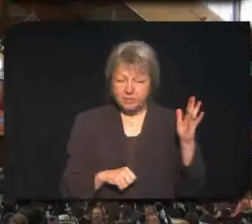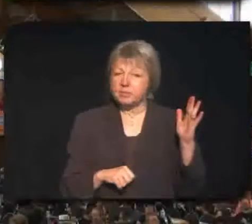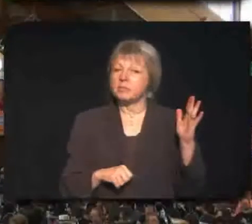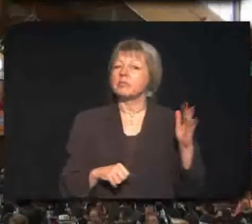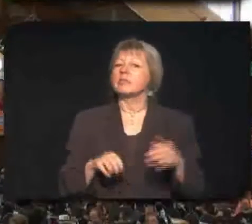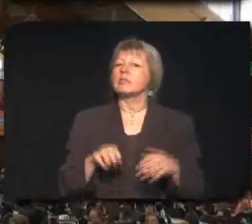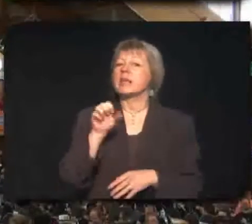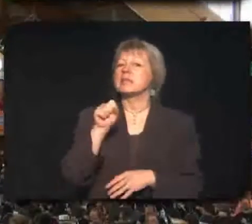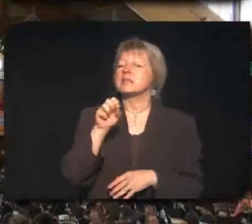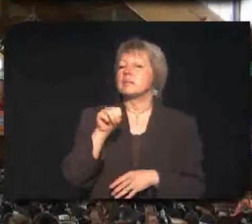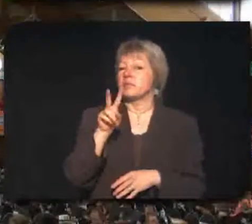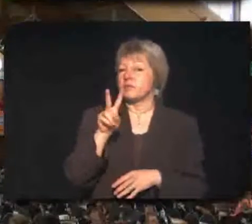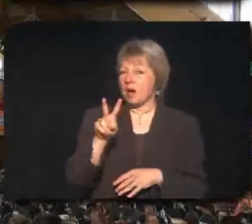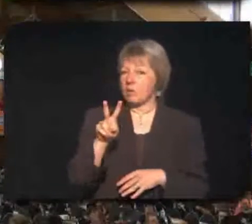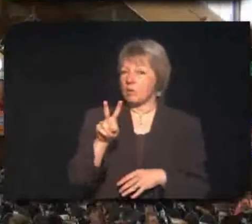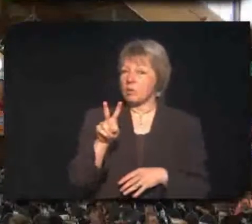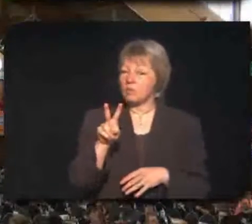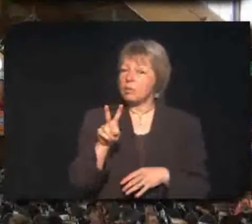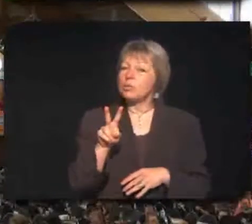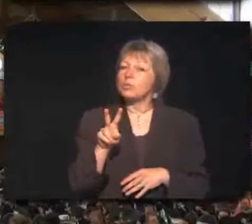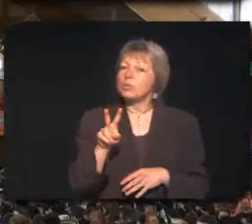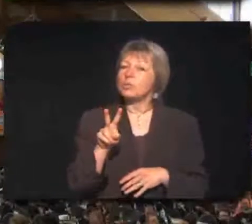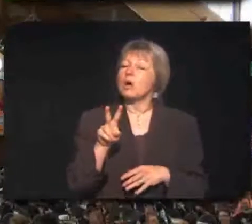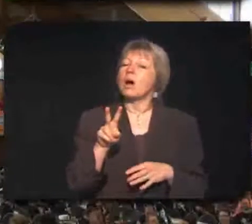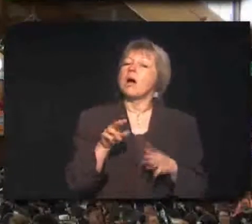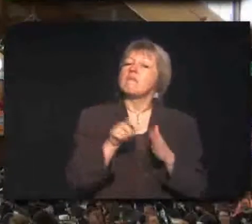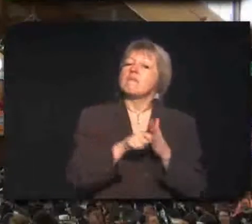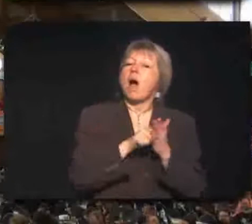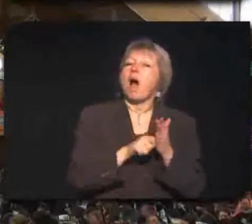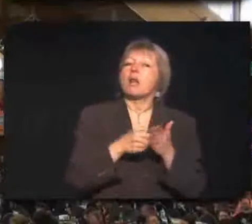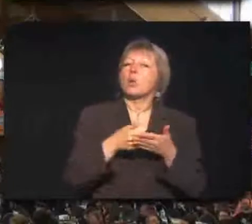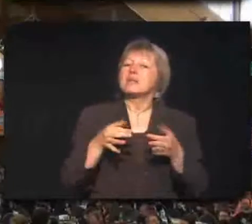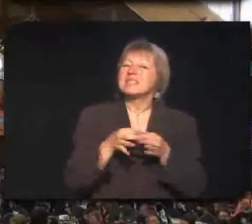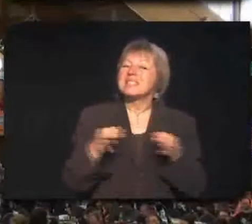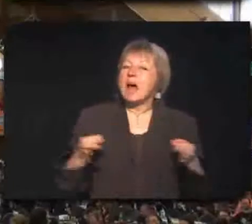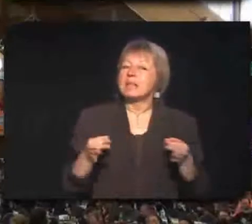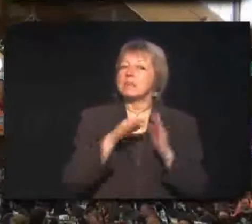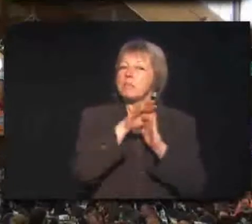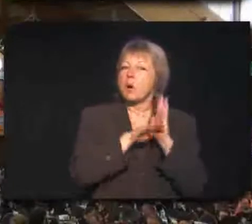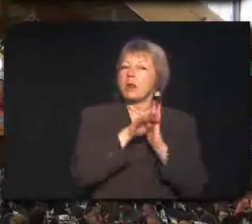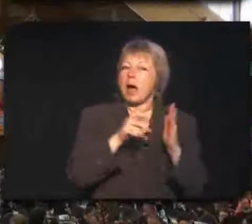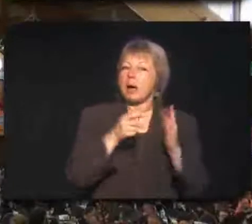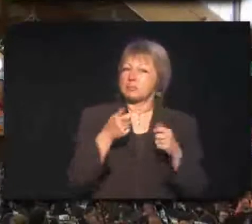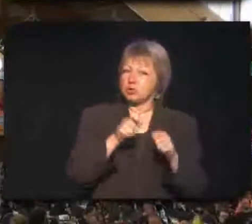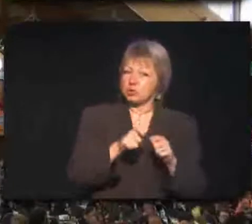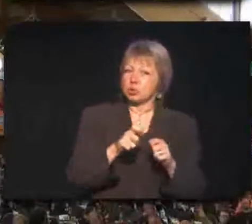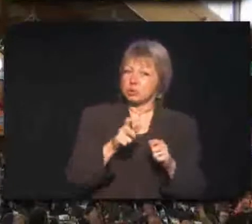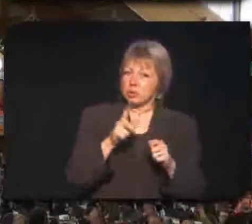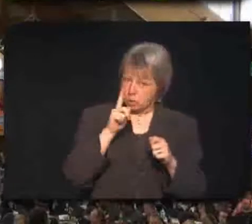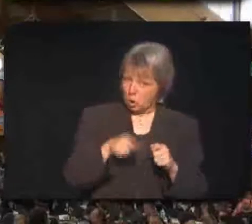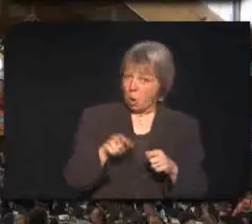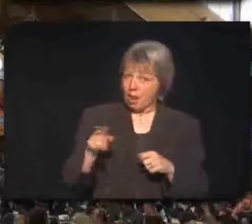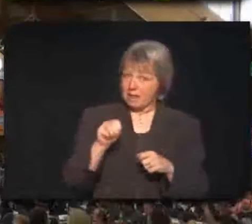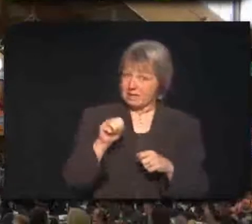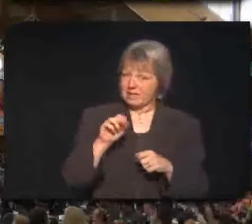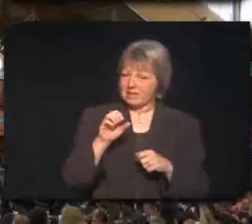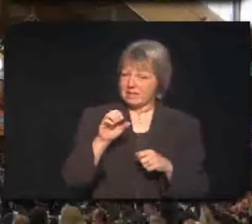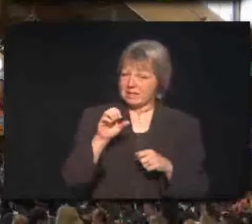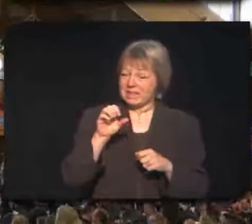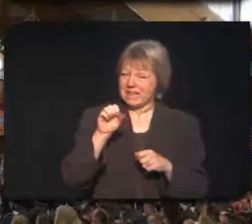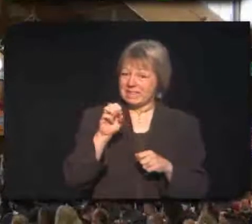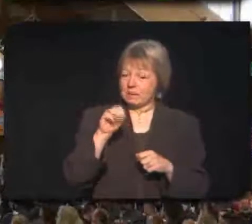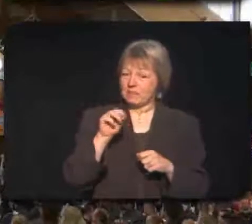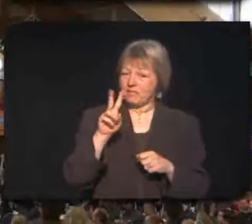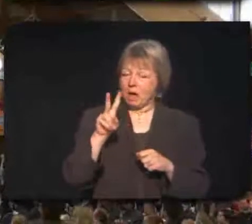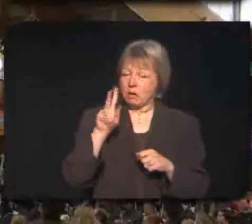sollen von der SMV Entschlüsse zum wahren Grundsatzprogramm getroffen werden grün ja lila nein Teile